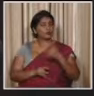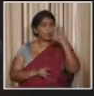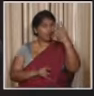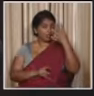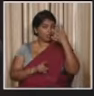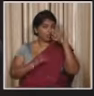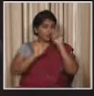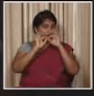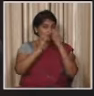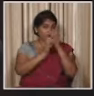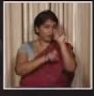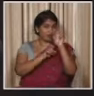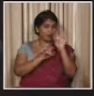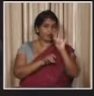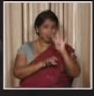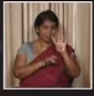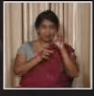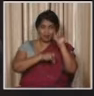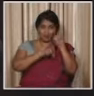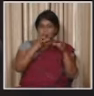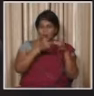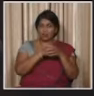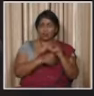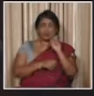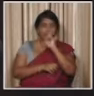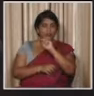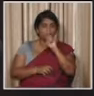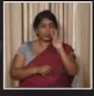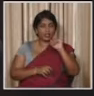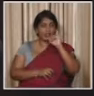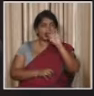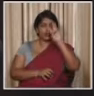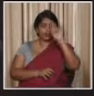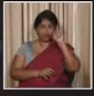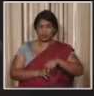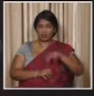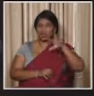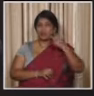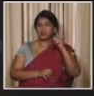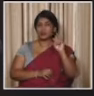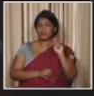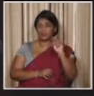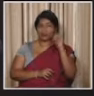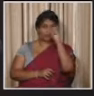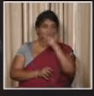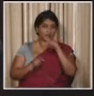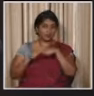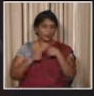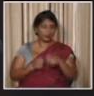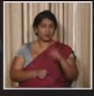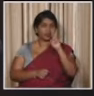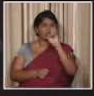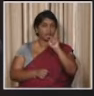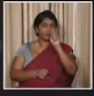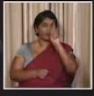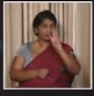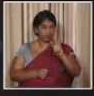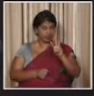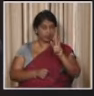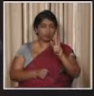4 දෙනෙකුගේ පවුලකට 20යි 22 වියදම් වුණා 63,820ක් මාසෙකට. හැබැයි